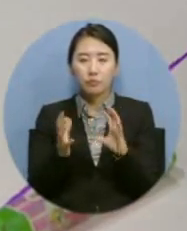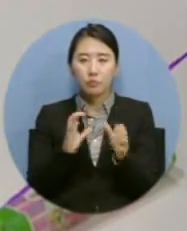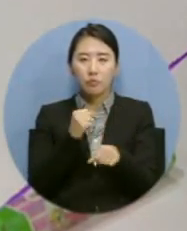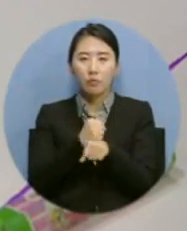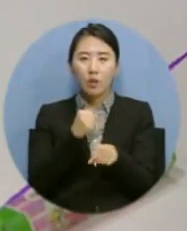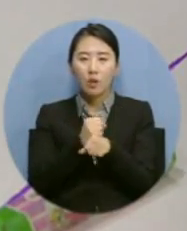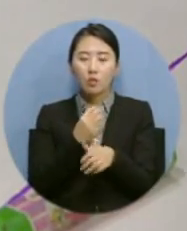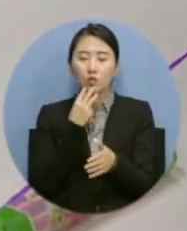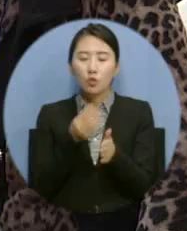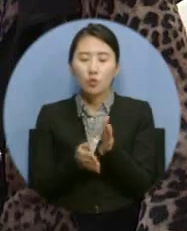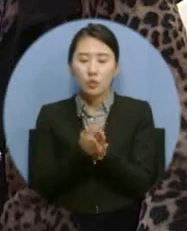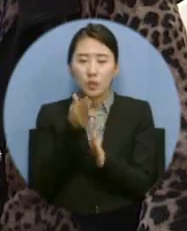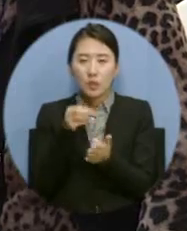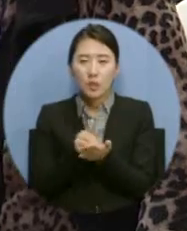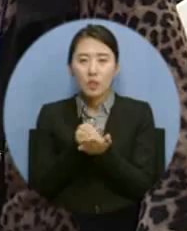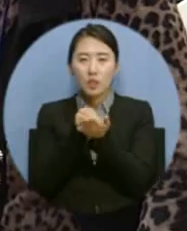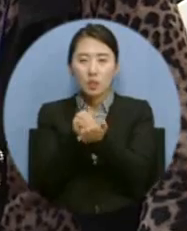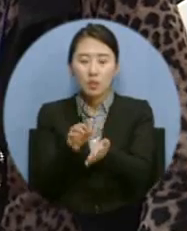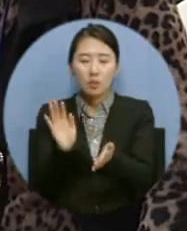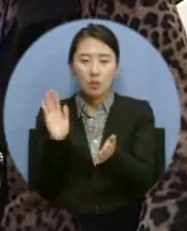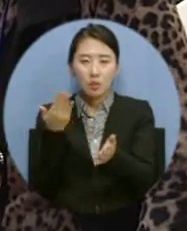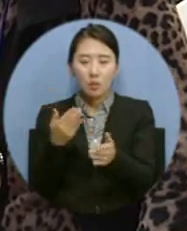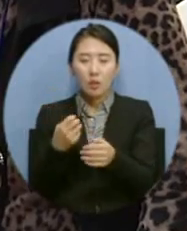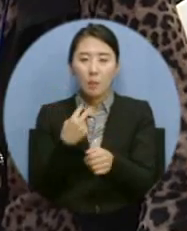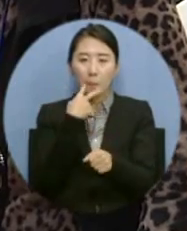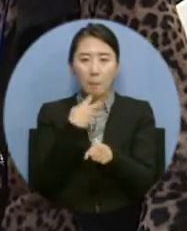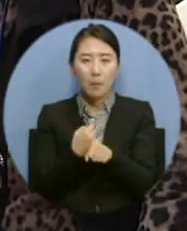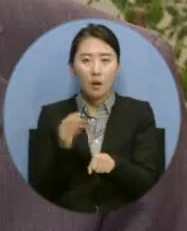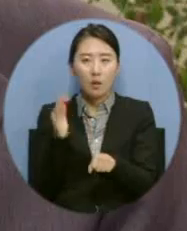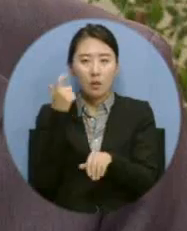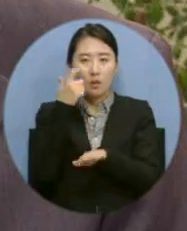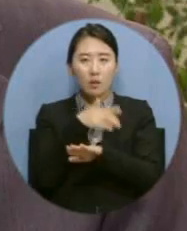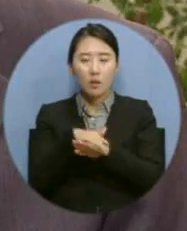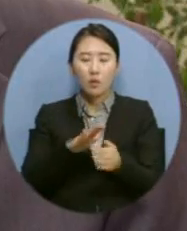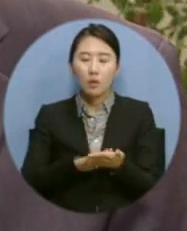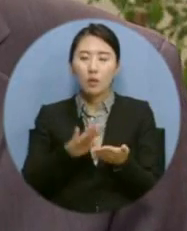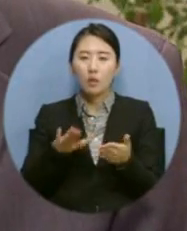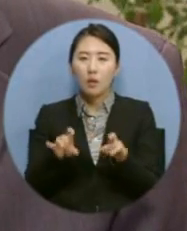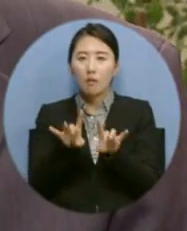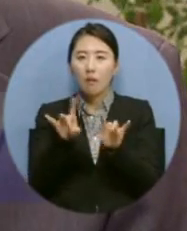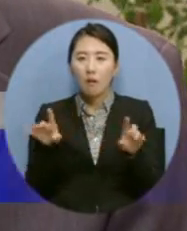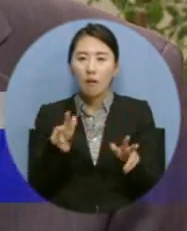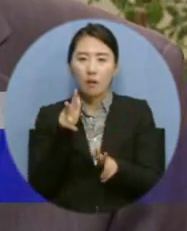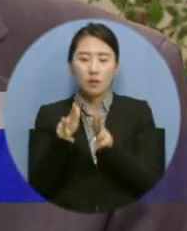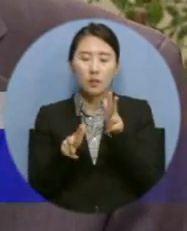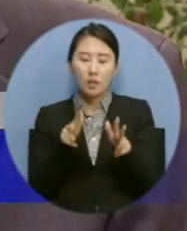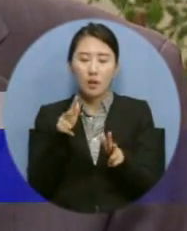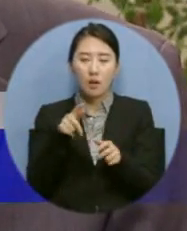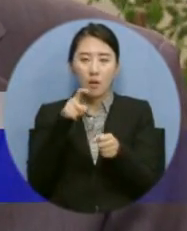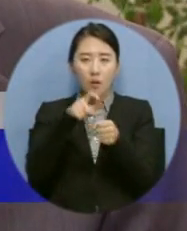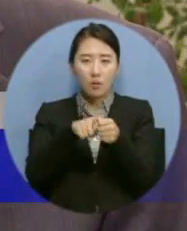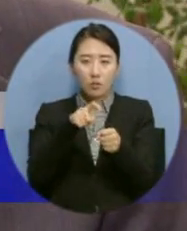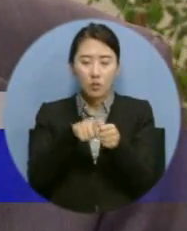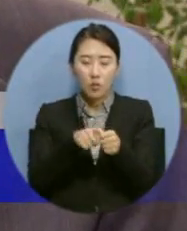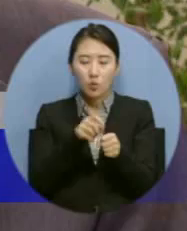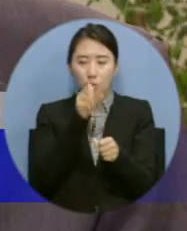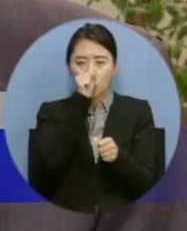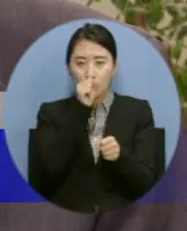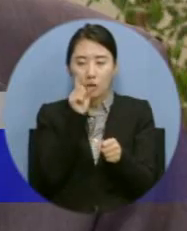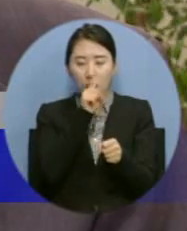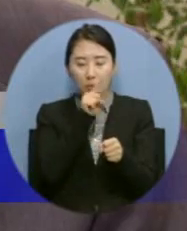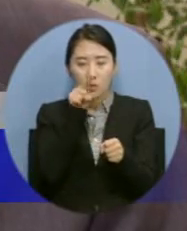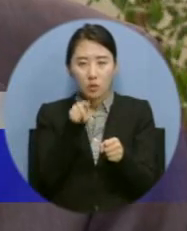전달돼 찾아가는 동주민센터 사업에 반영될 예정입니다. 그 개별 사업의 궁극적인 귀결점이